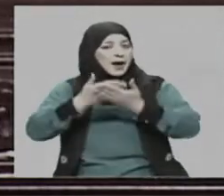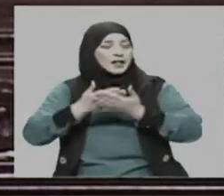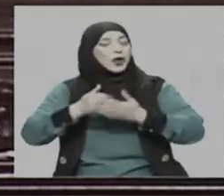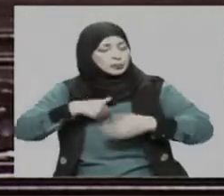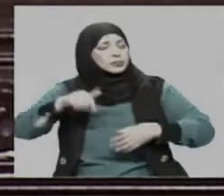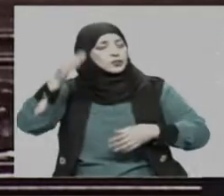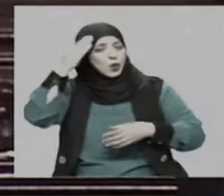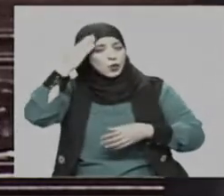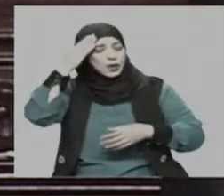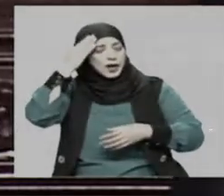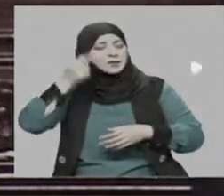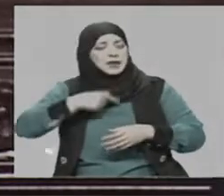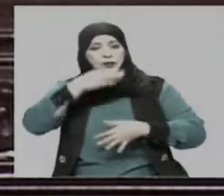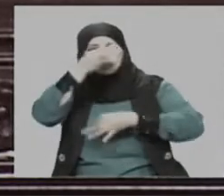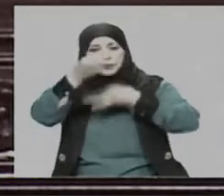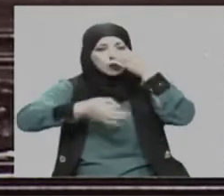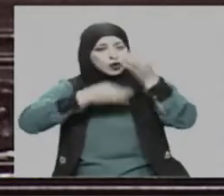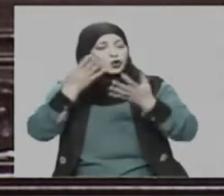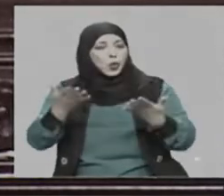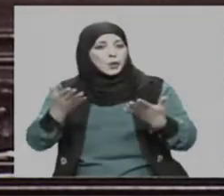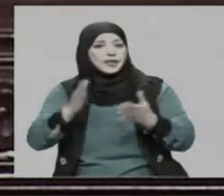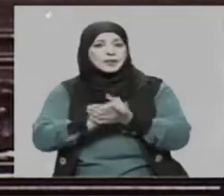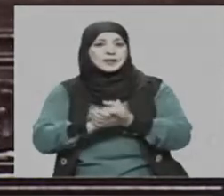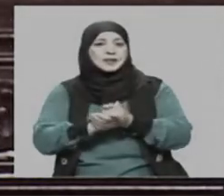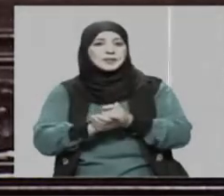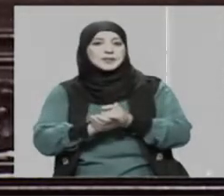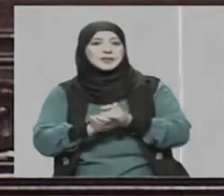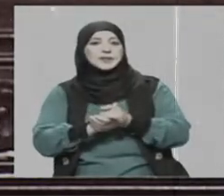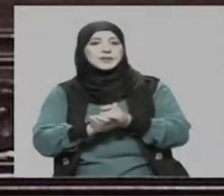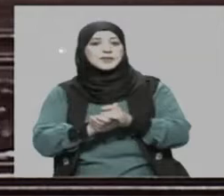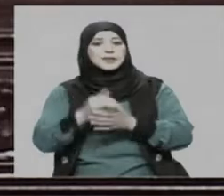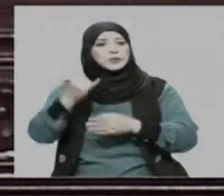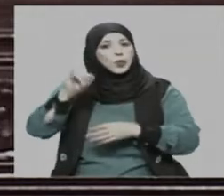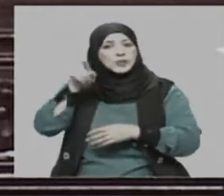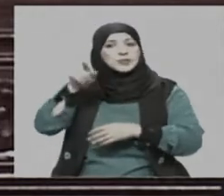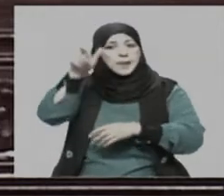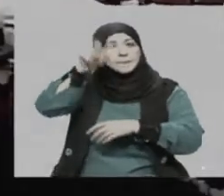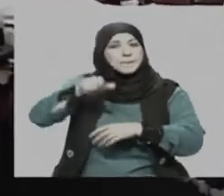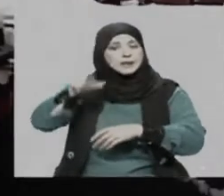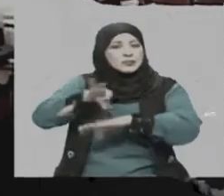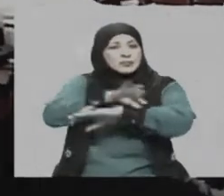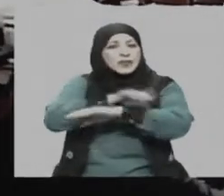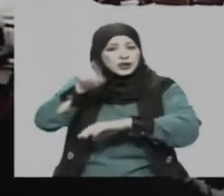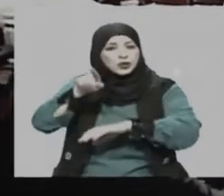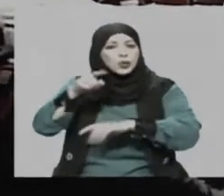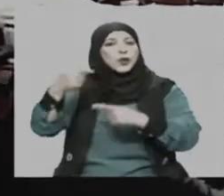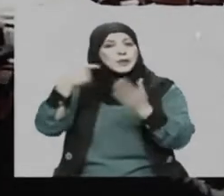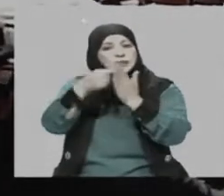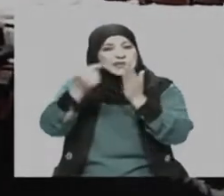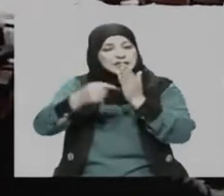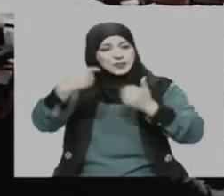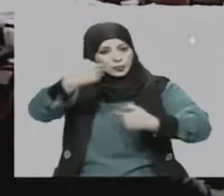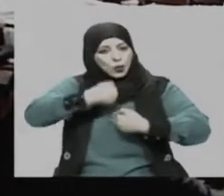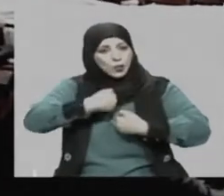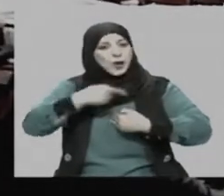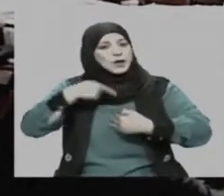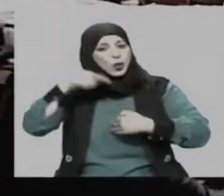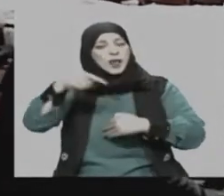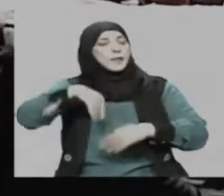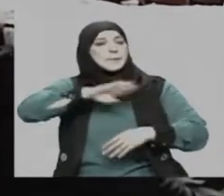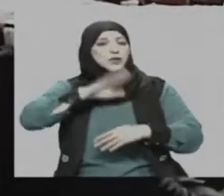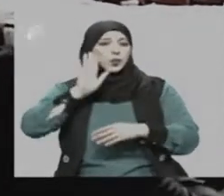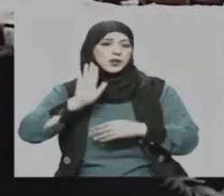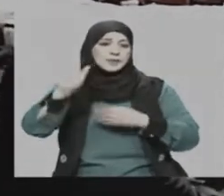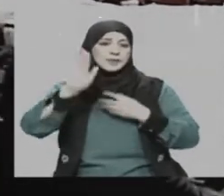واللي يحس روحه في الموقع هذايا يتحمل مسؤوليته. رجال هدوء. اخر حاجه هذا